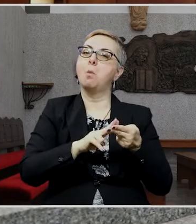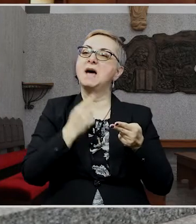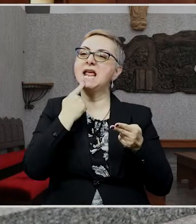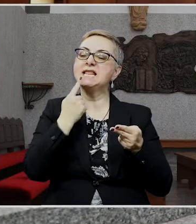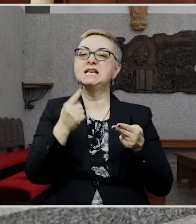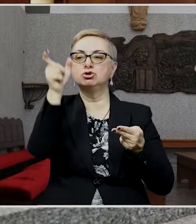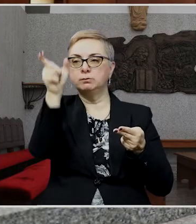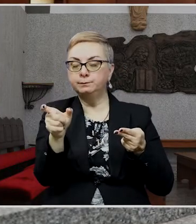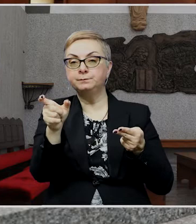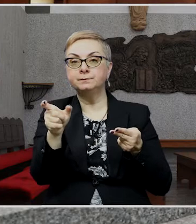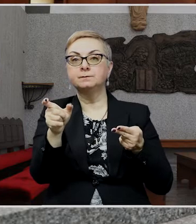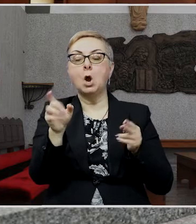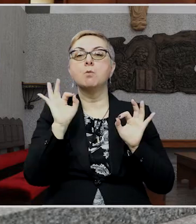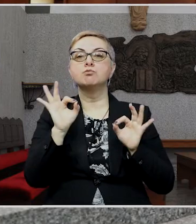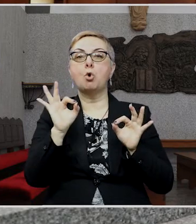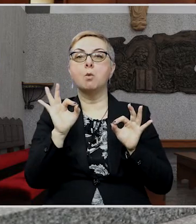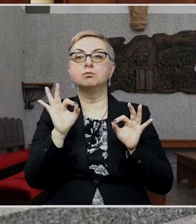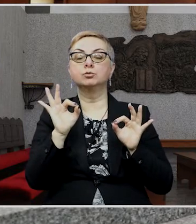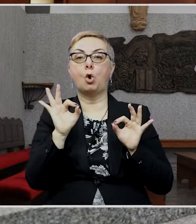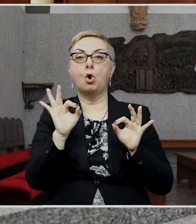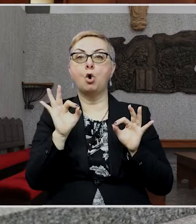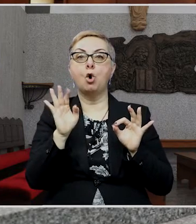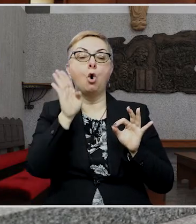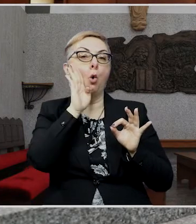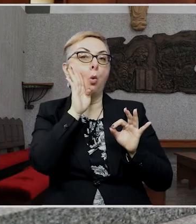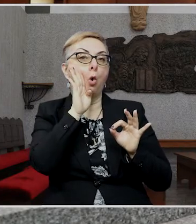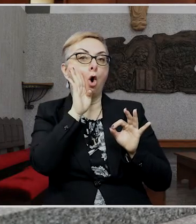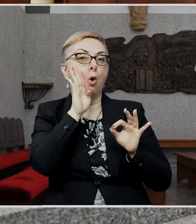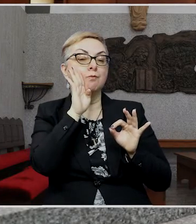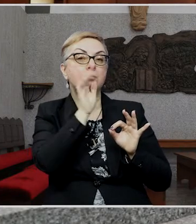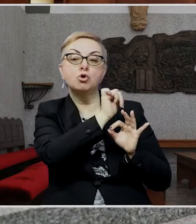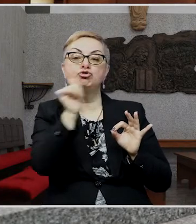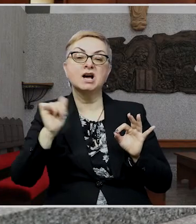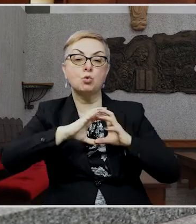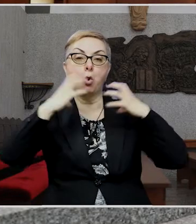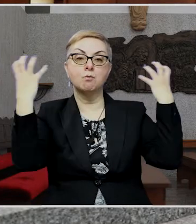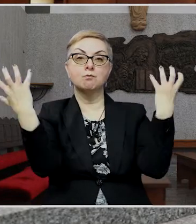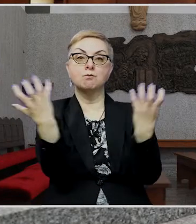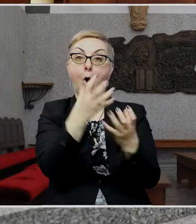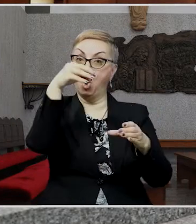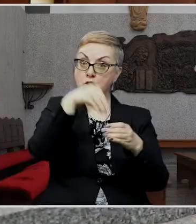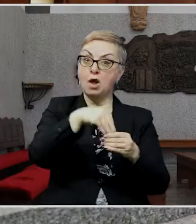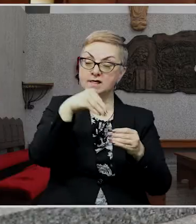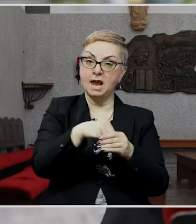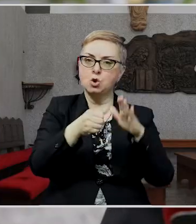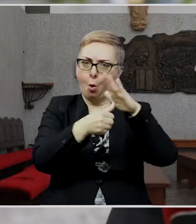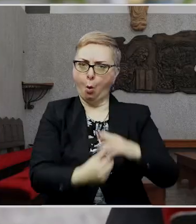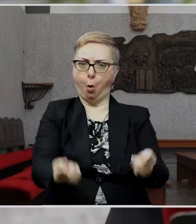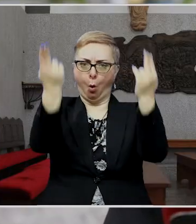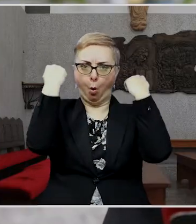definisce il più umile e mansueto di ogni uomo sulla terra